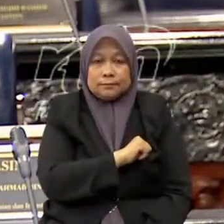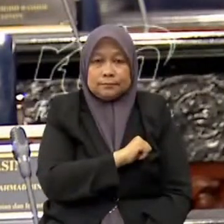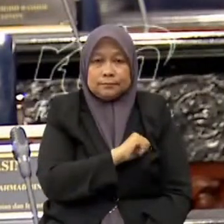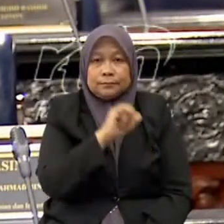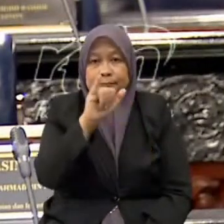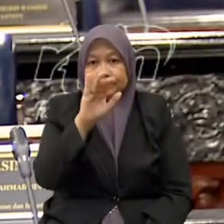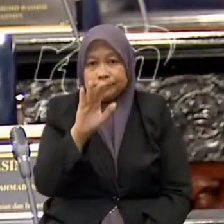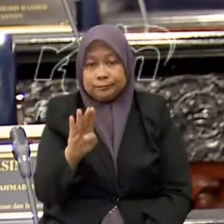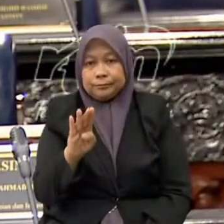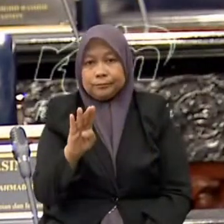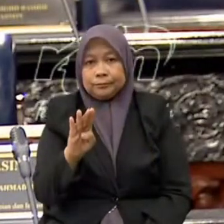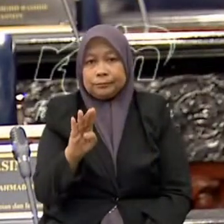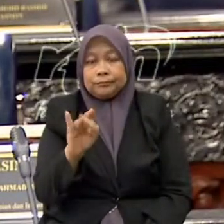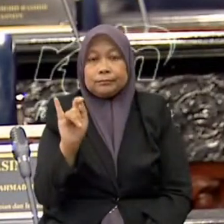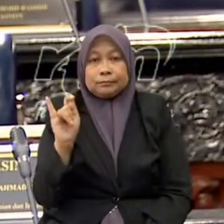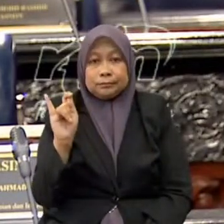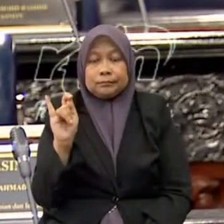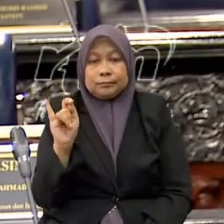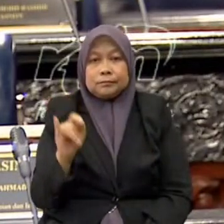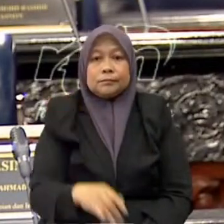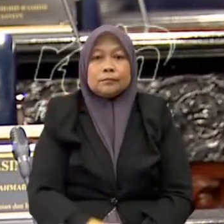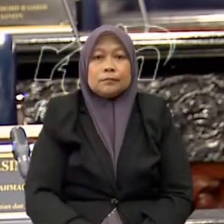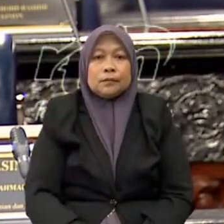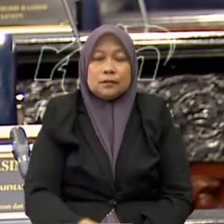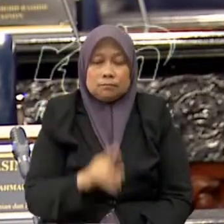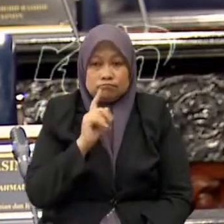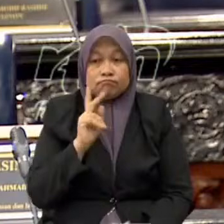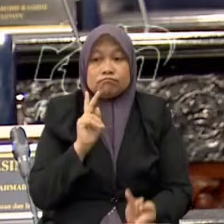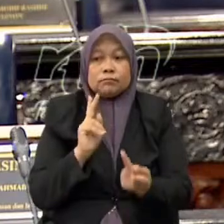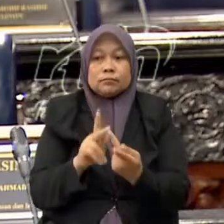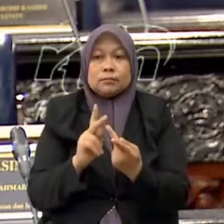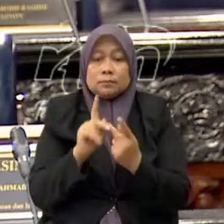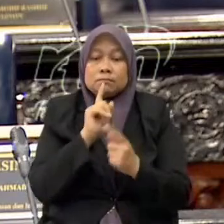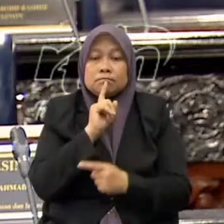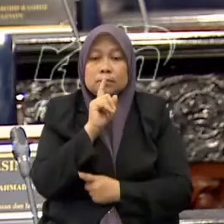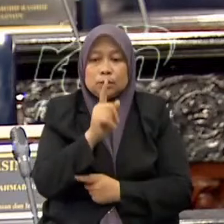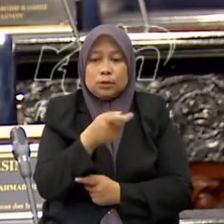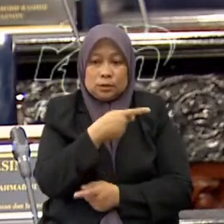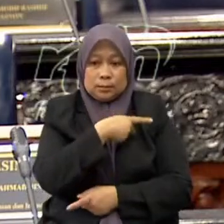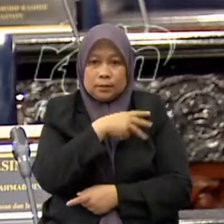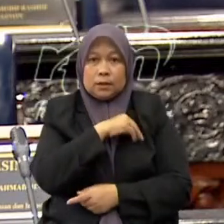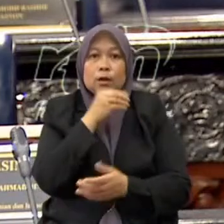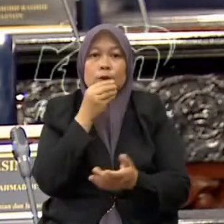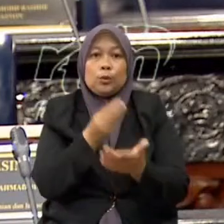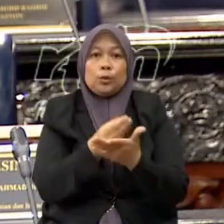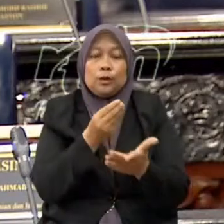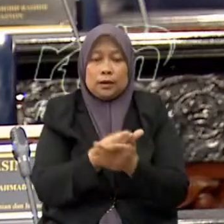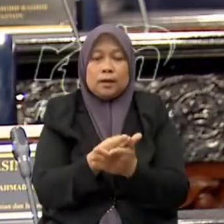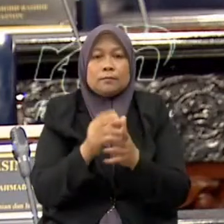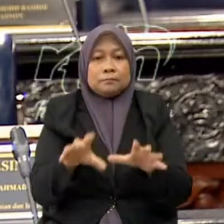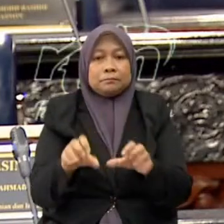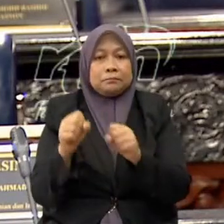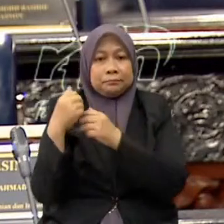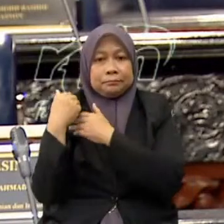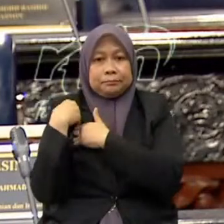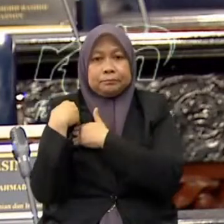atas persoalan yang sangat sedikit dan relevan mengambil